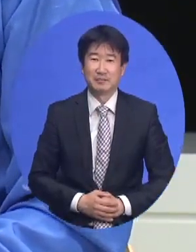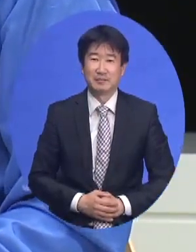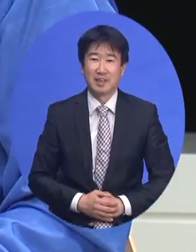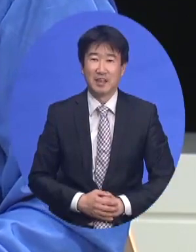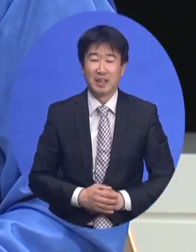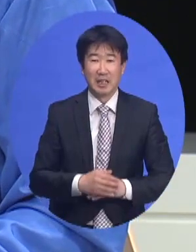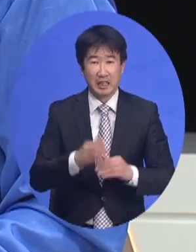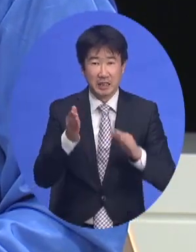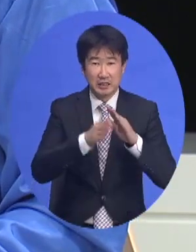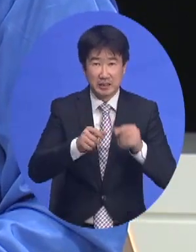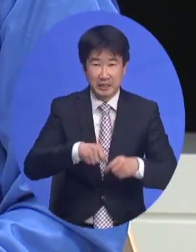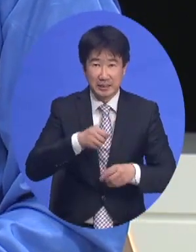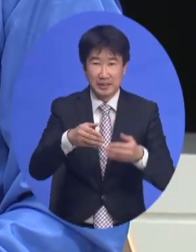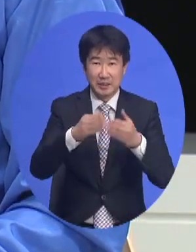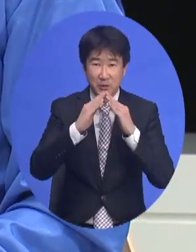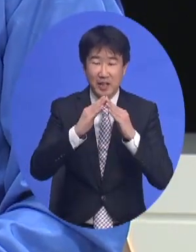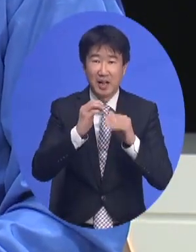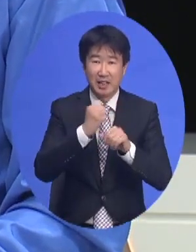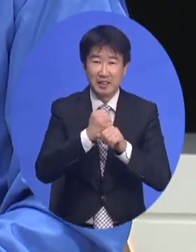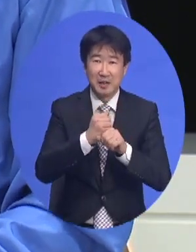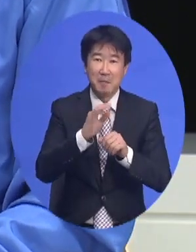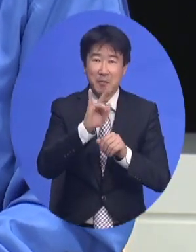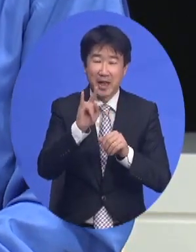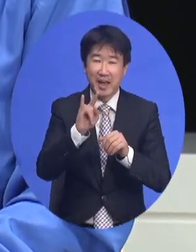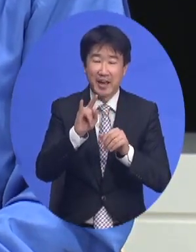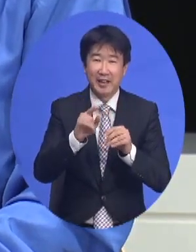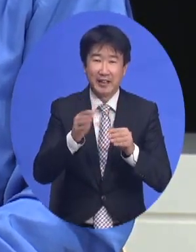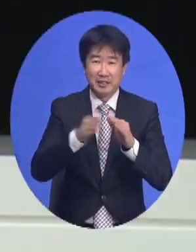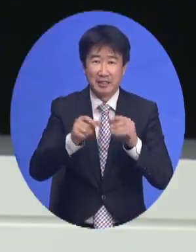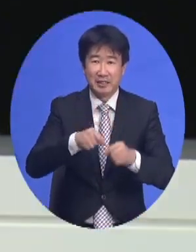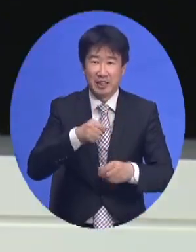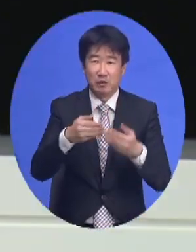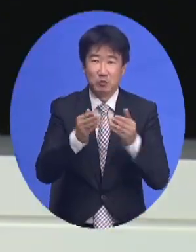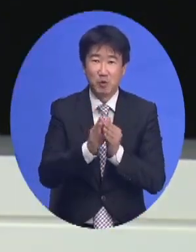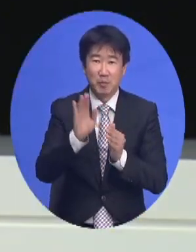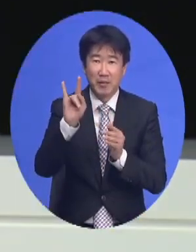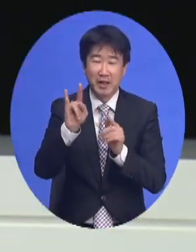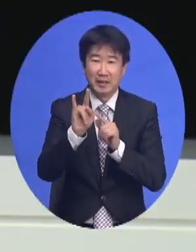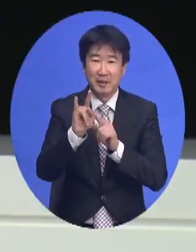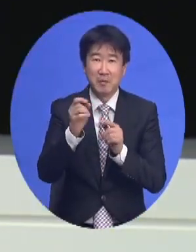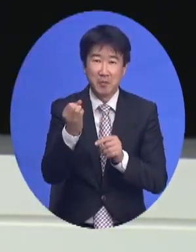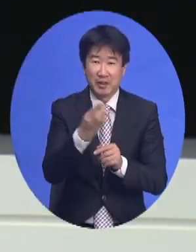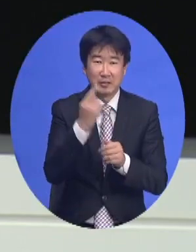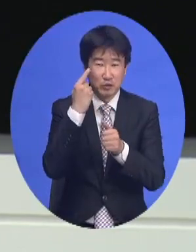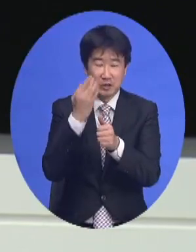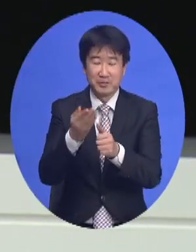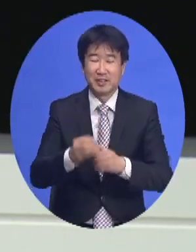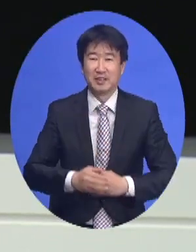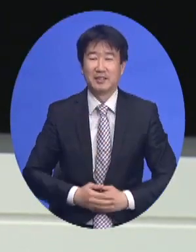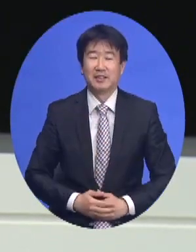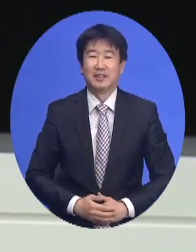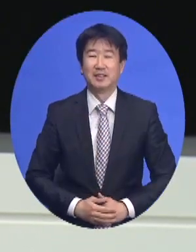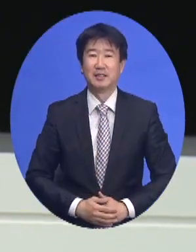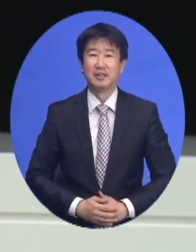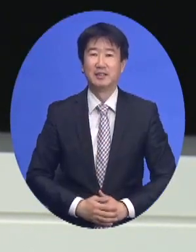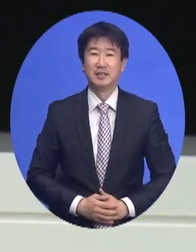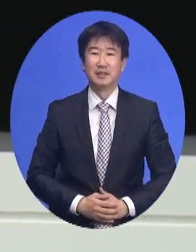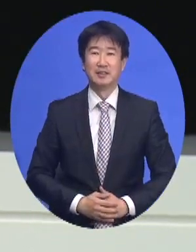정의를 세우고자 하는 정의당 배주임 후보님께 몇 가지 여쭙겠습니다.